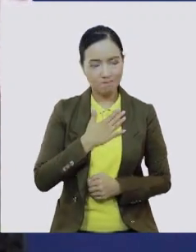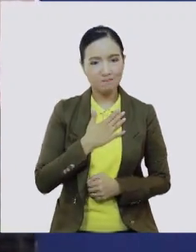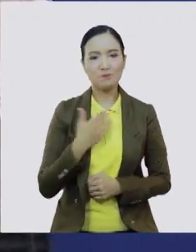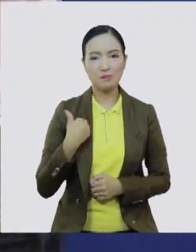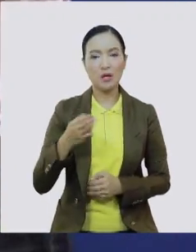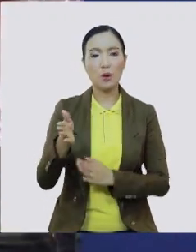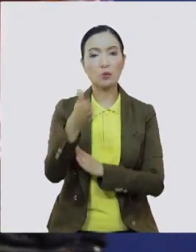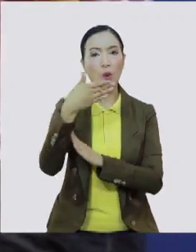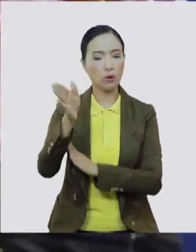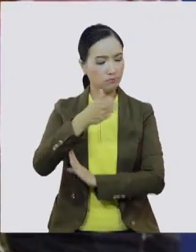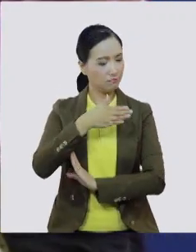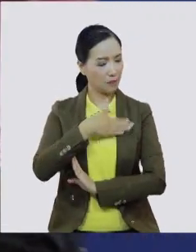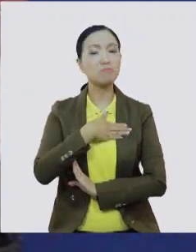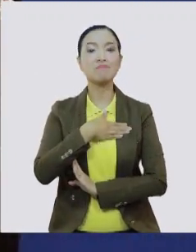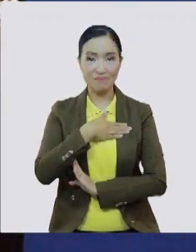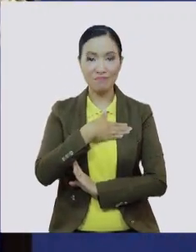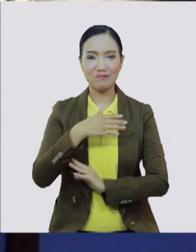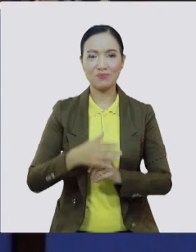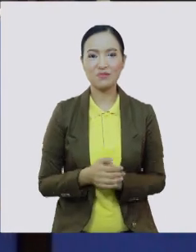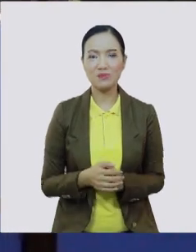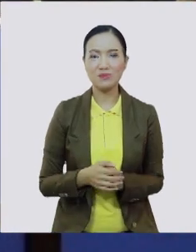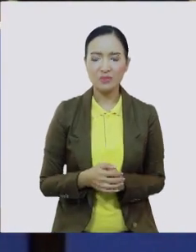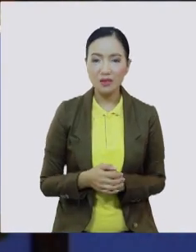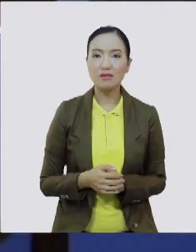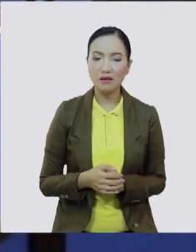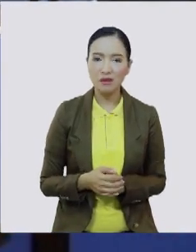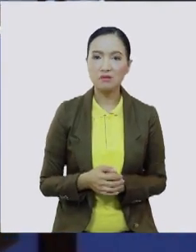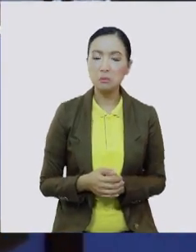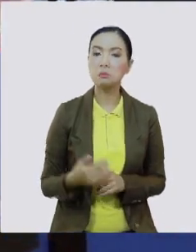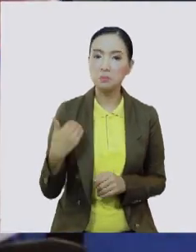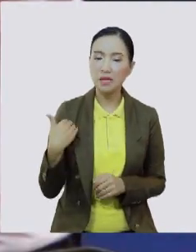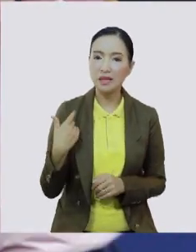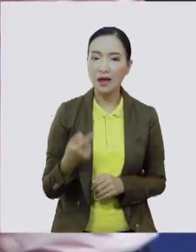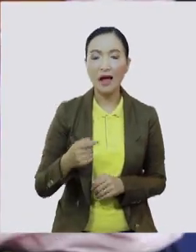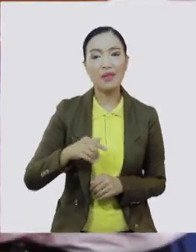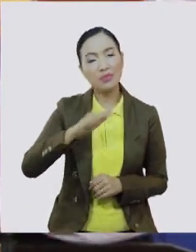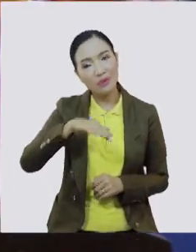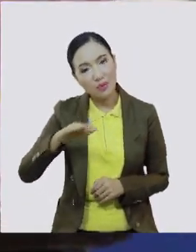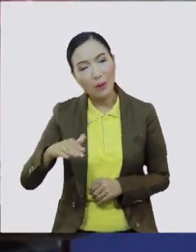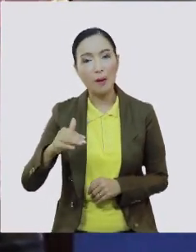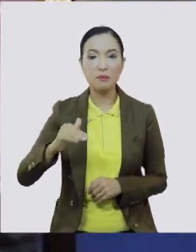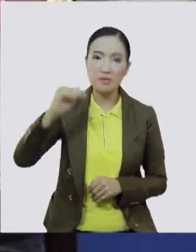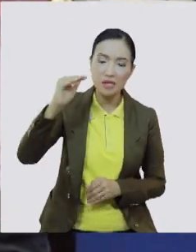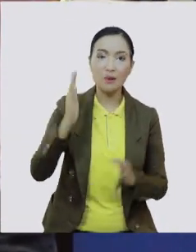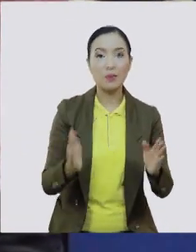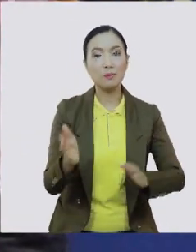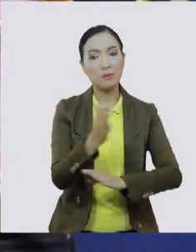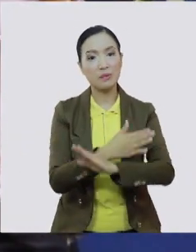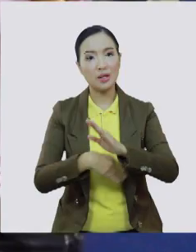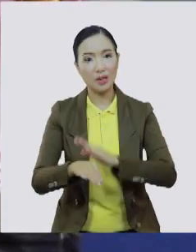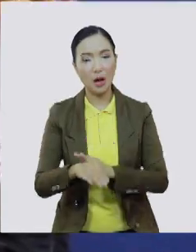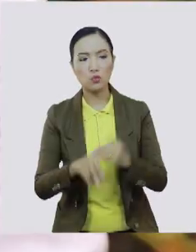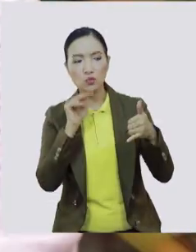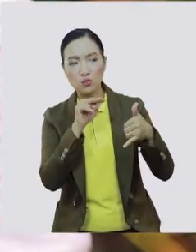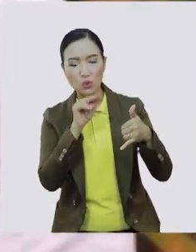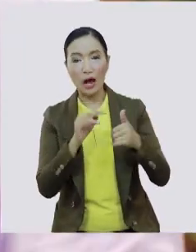ามีธงติดหน้าอก นี่จริงๆนี่เราต้องพูดกันหลายรอบนะแต่ผมเชื่อว่ามีพี่ๆน้องๆเนี่ยคนพิการอยู่แล้วก็กำลังติดตามช